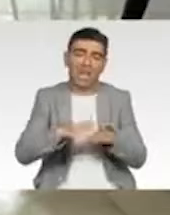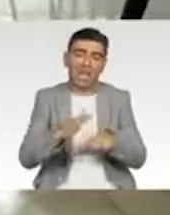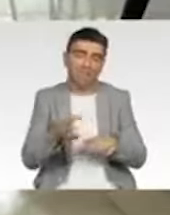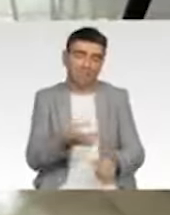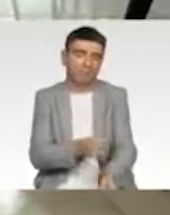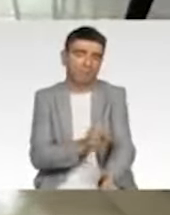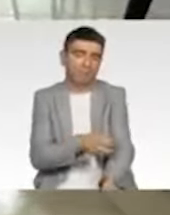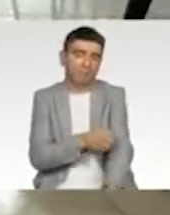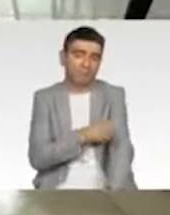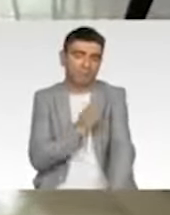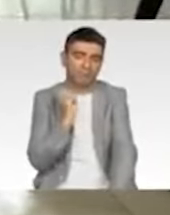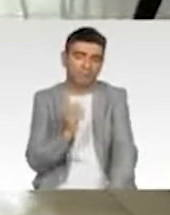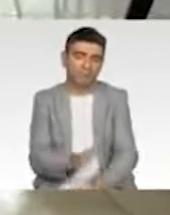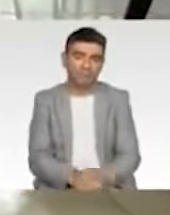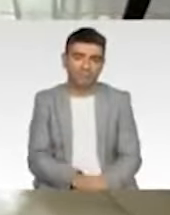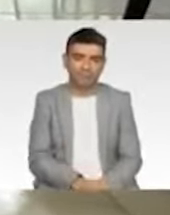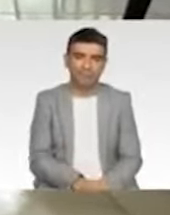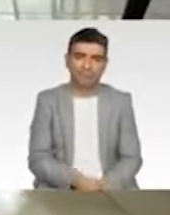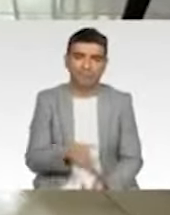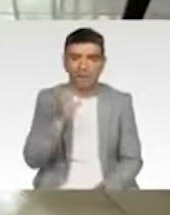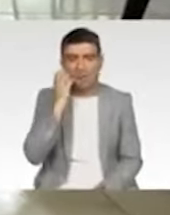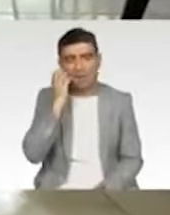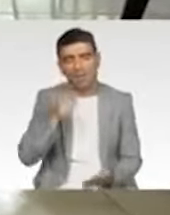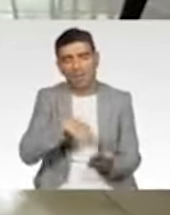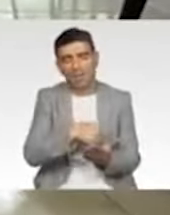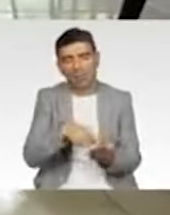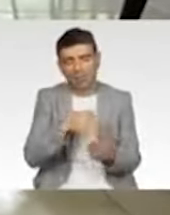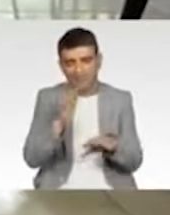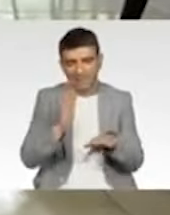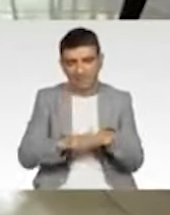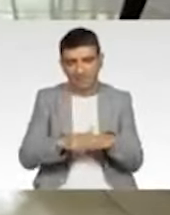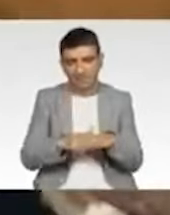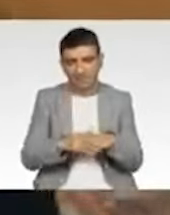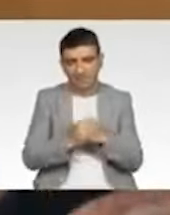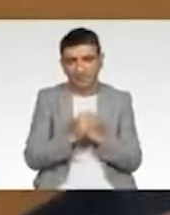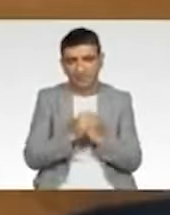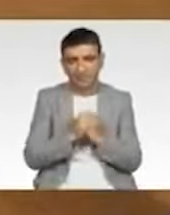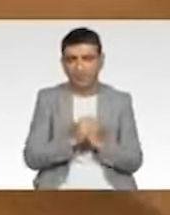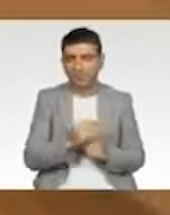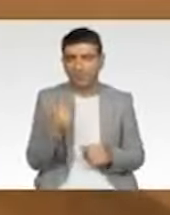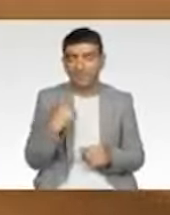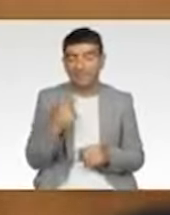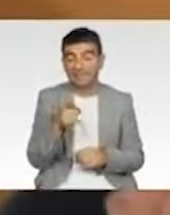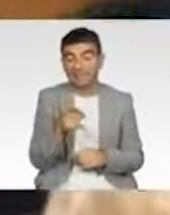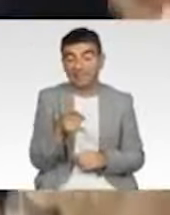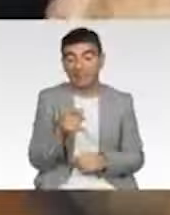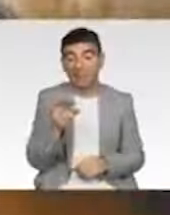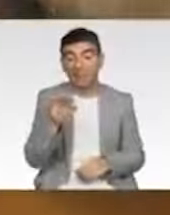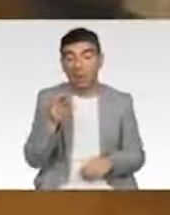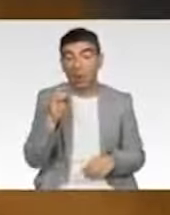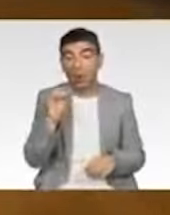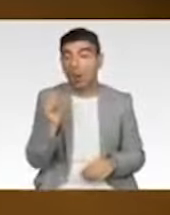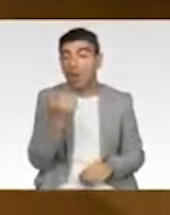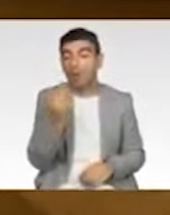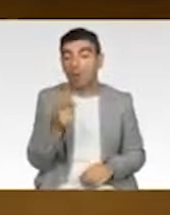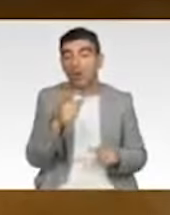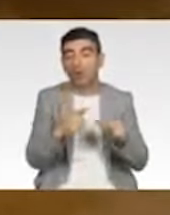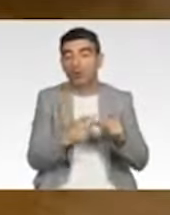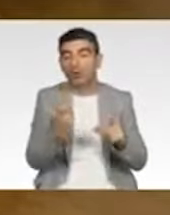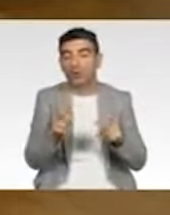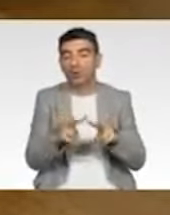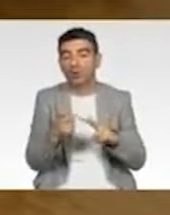Evet Alişan Bey, az önce patates kavurması yaptık. Şimdi bizim vazgeçilmezimiz yine biz sumur